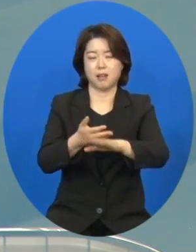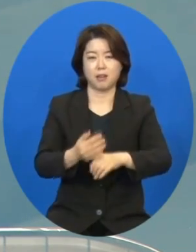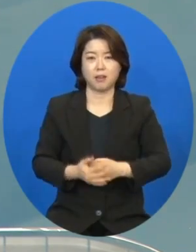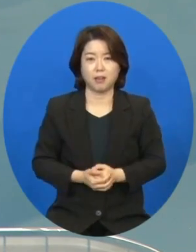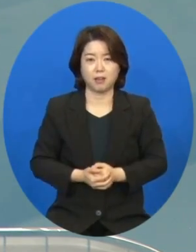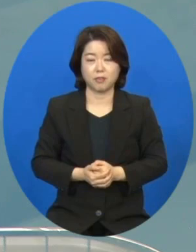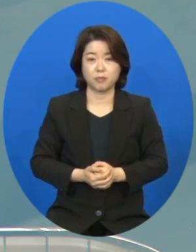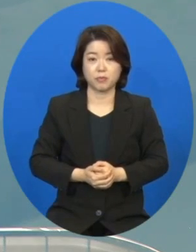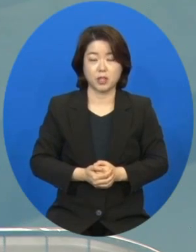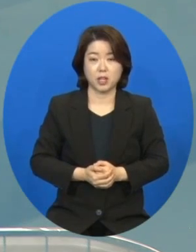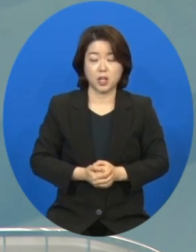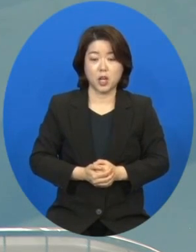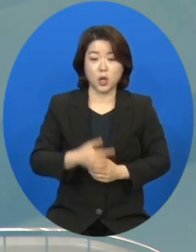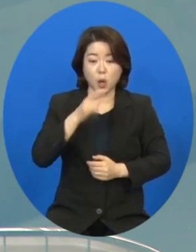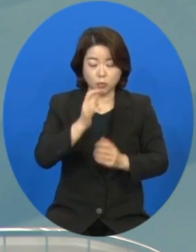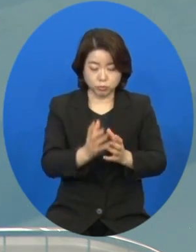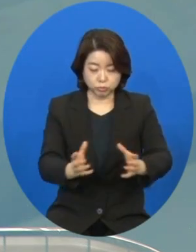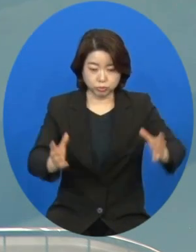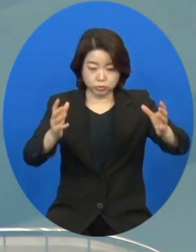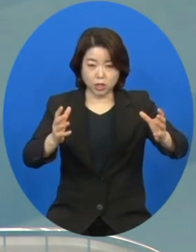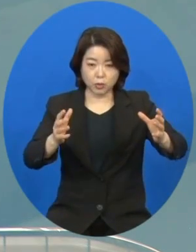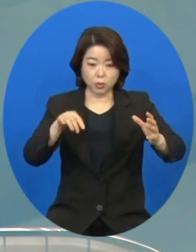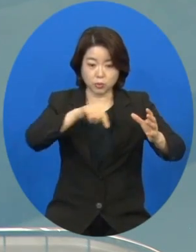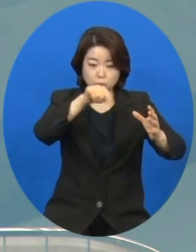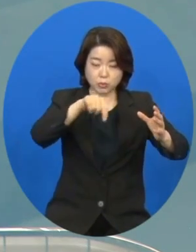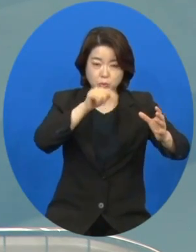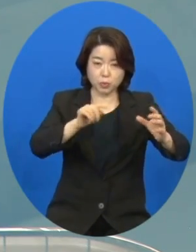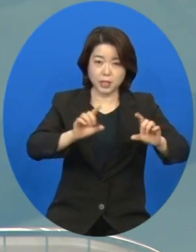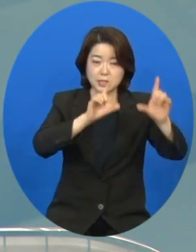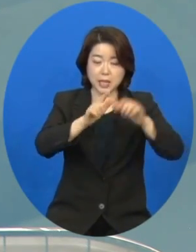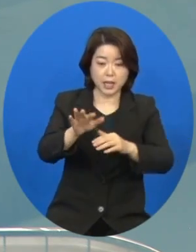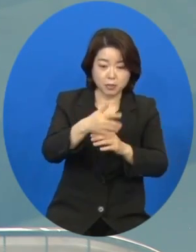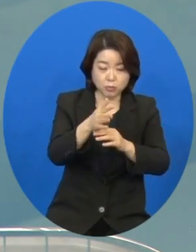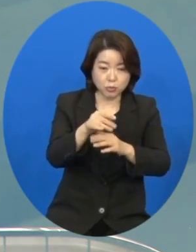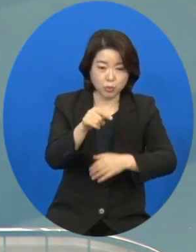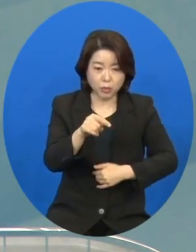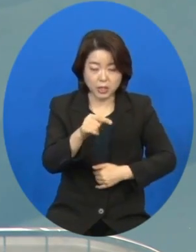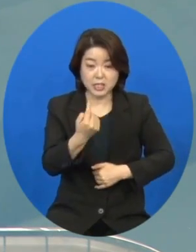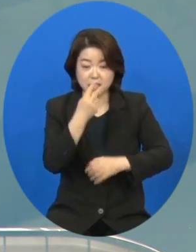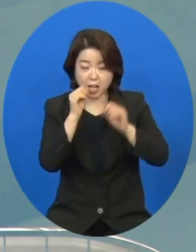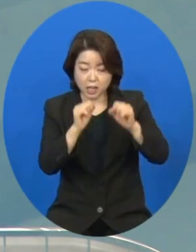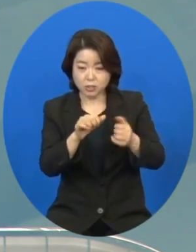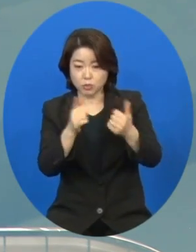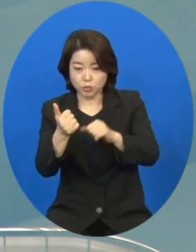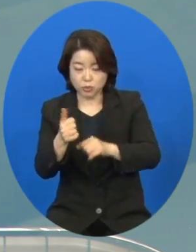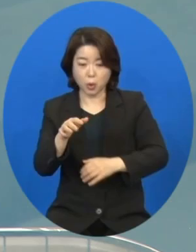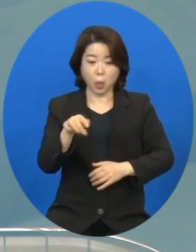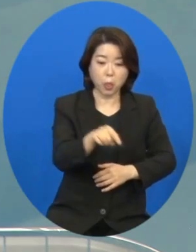어항 속에 있는 물고기가 살았는지 죽었는지는 건드려보면 알아요.